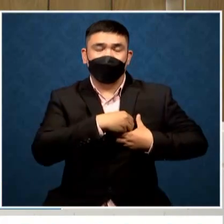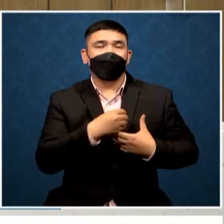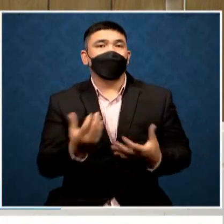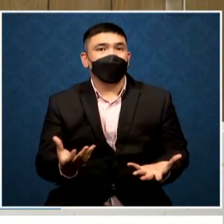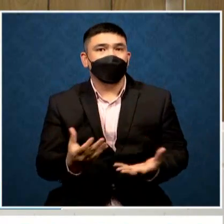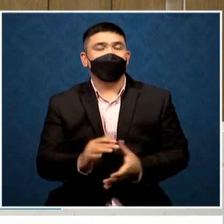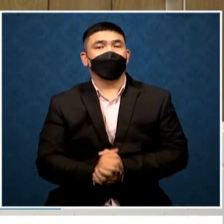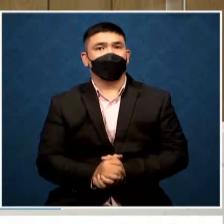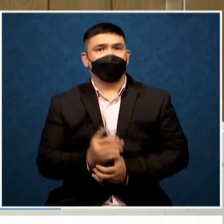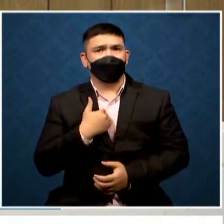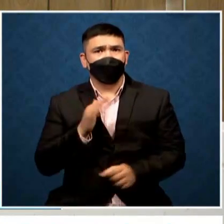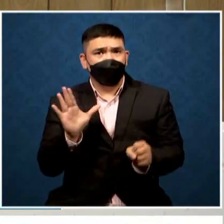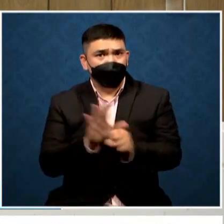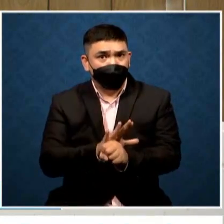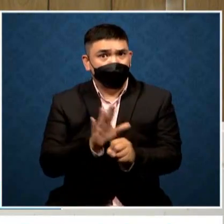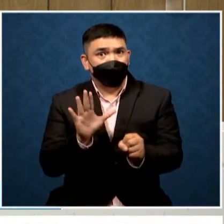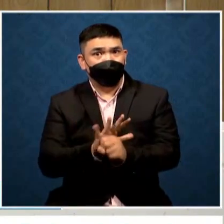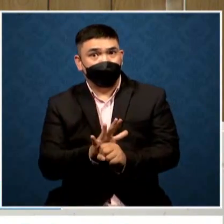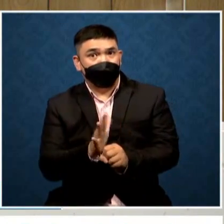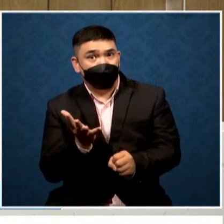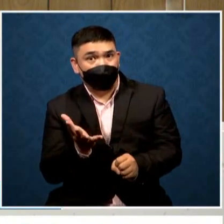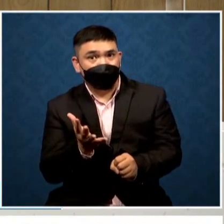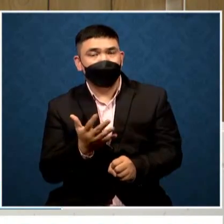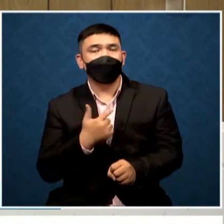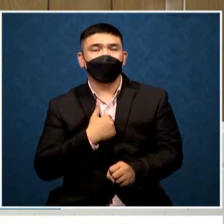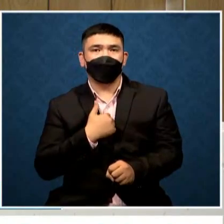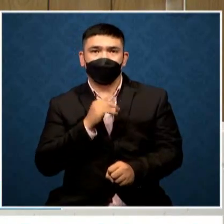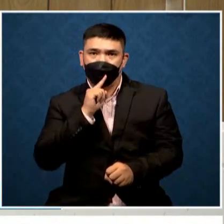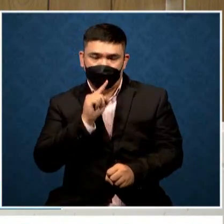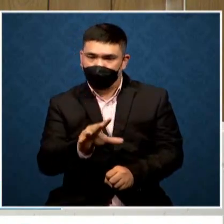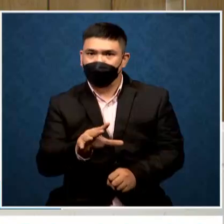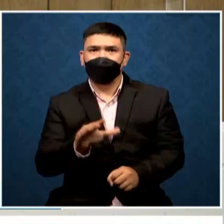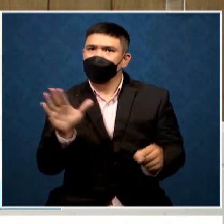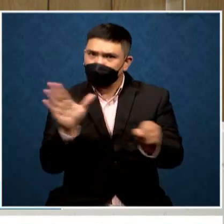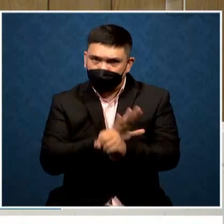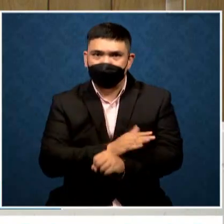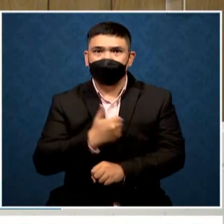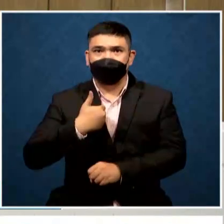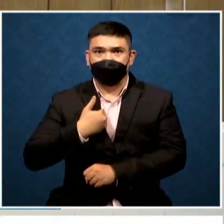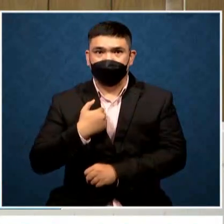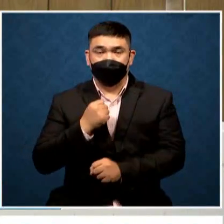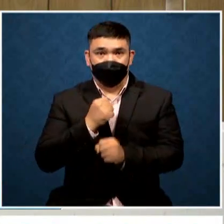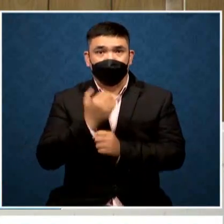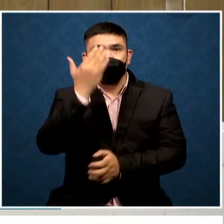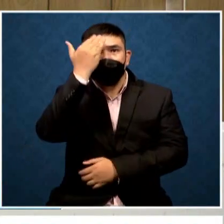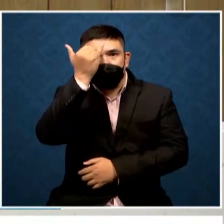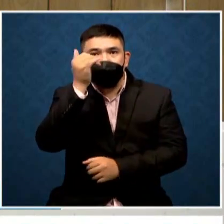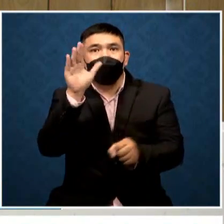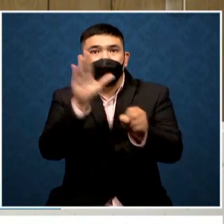าครบถ้วนไหมที่ต้องสั่งผมเรียนท่านว่าครบถ้วนถามว่าทำไมต้อง